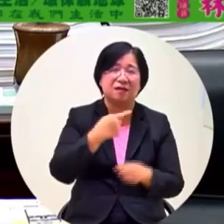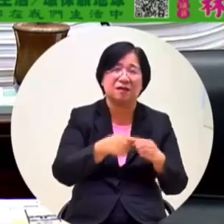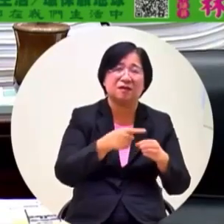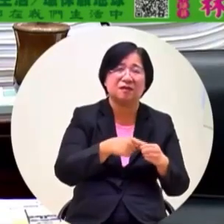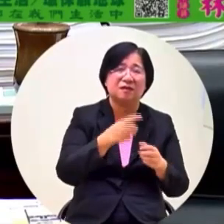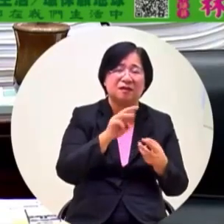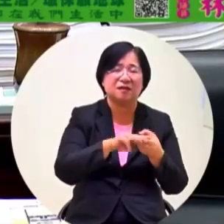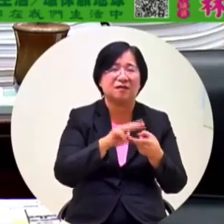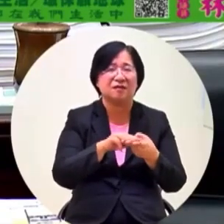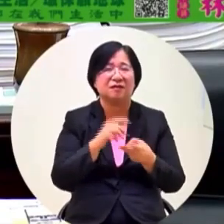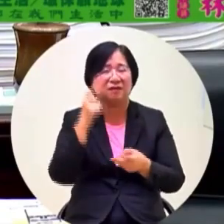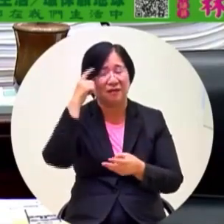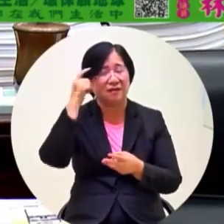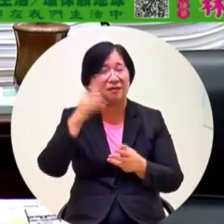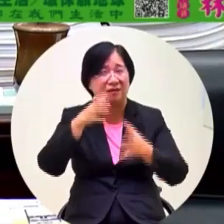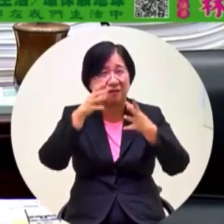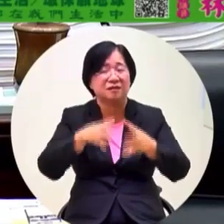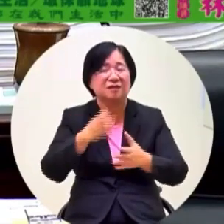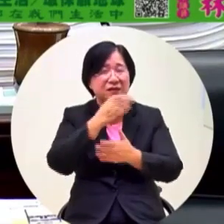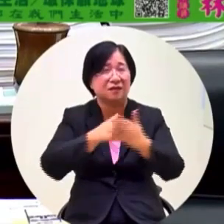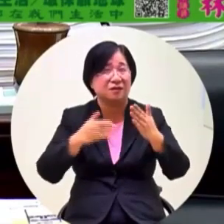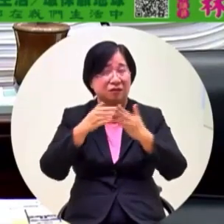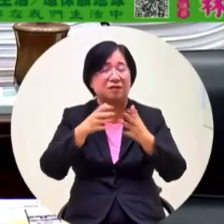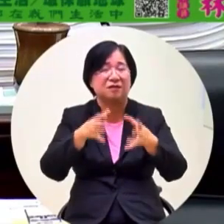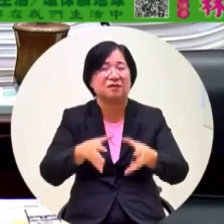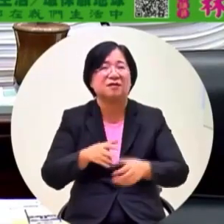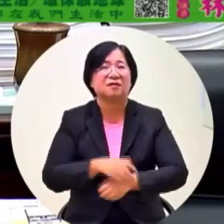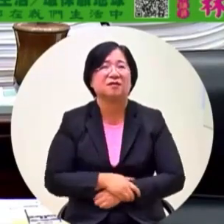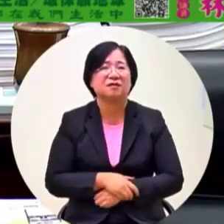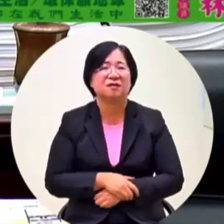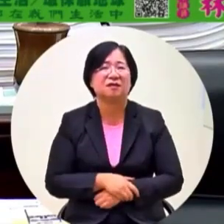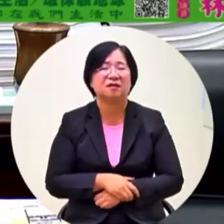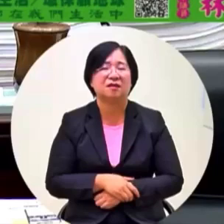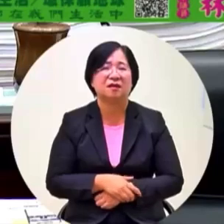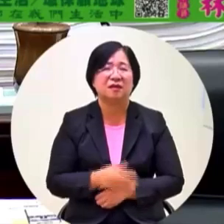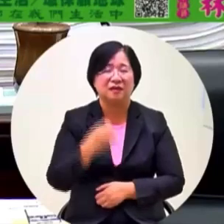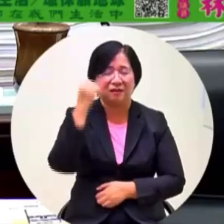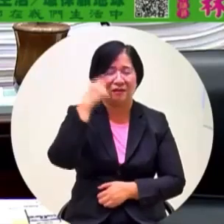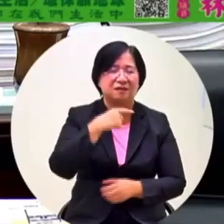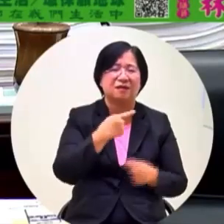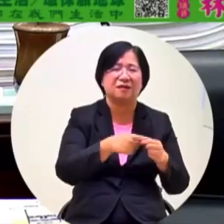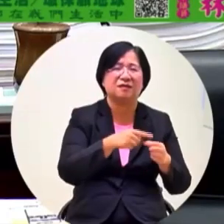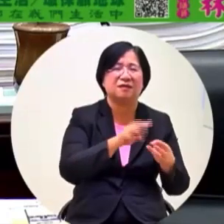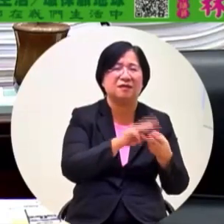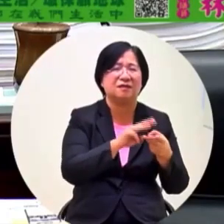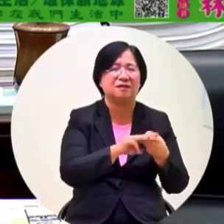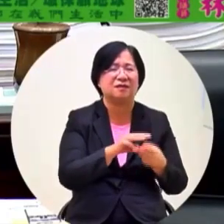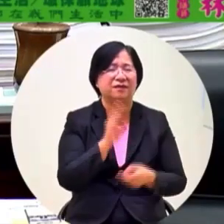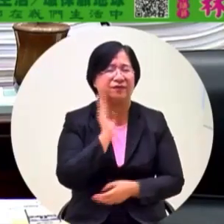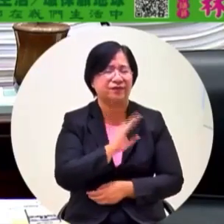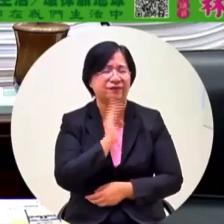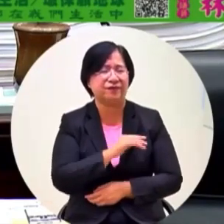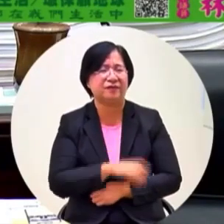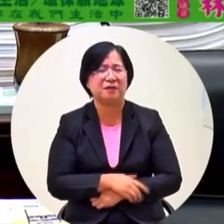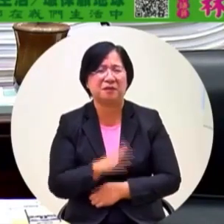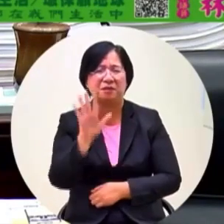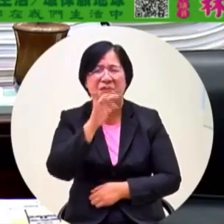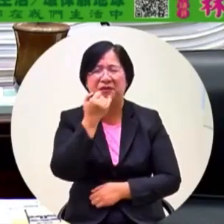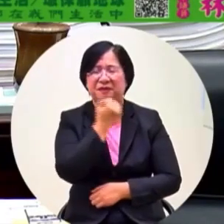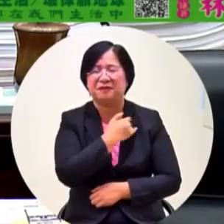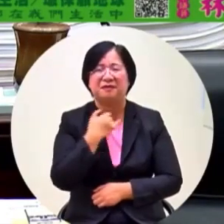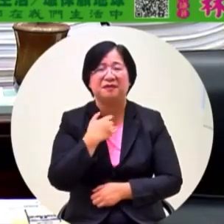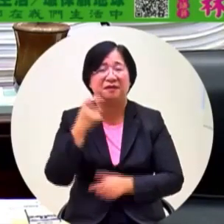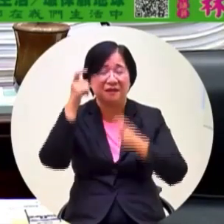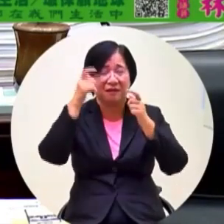你也想要来，更好笑的早稻田他就说麦哥讲啊，根本不可能来恁高雄区是这个